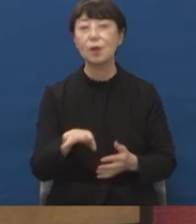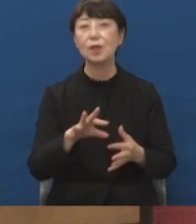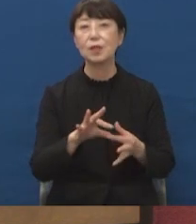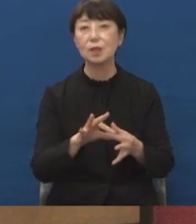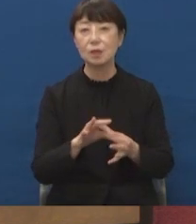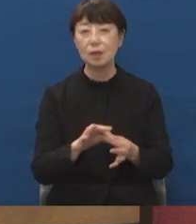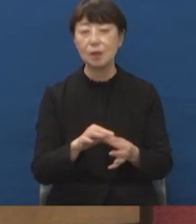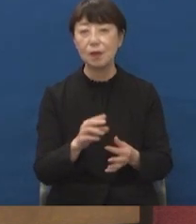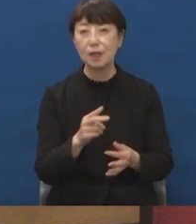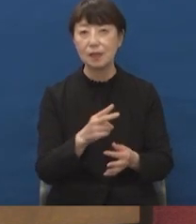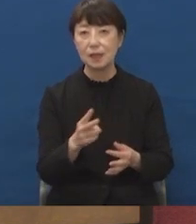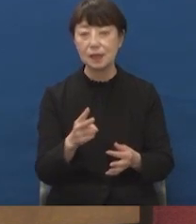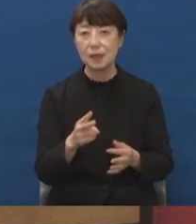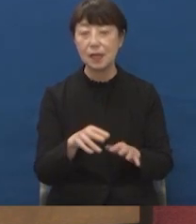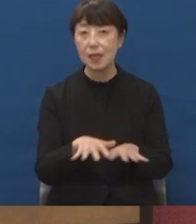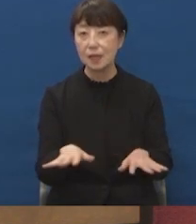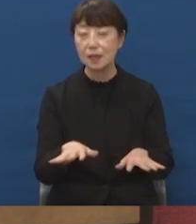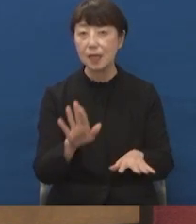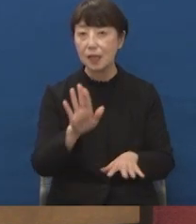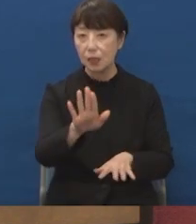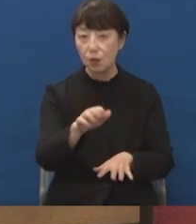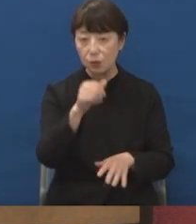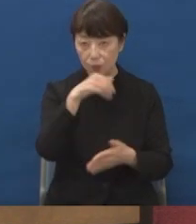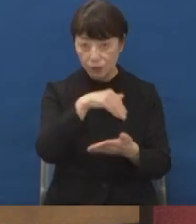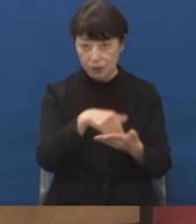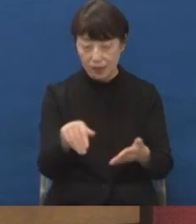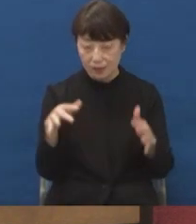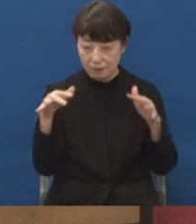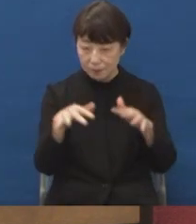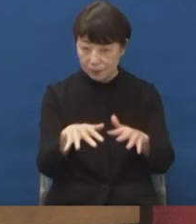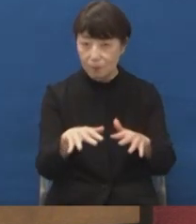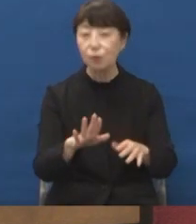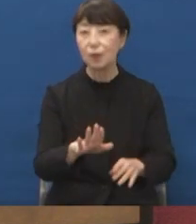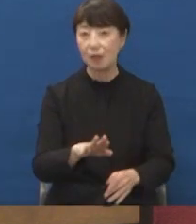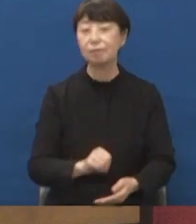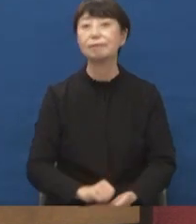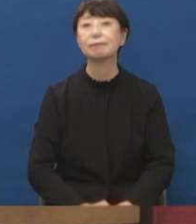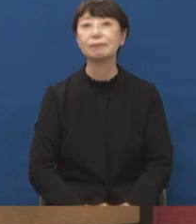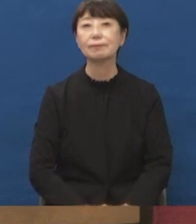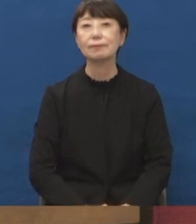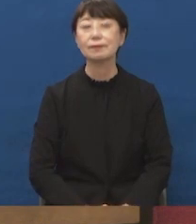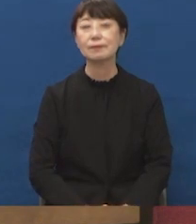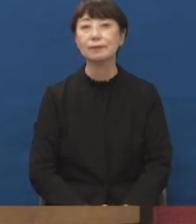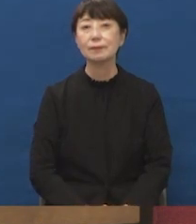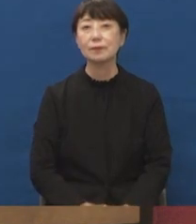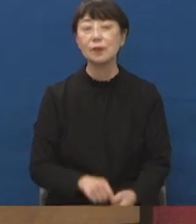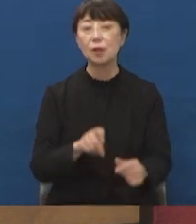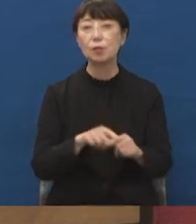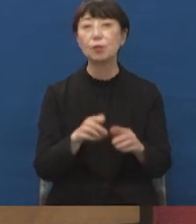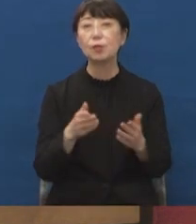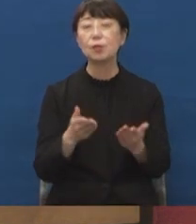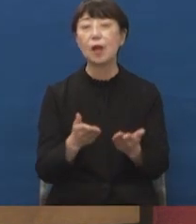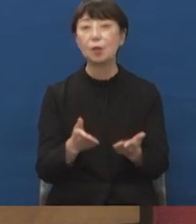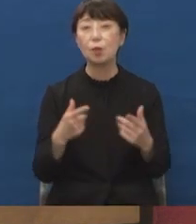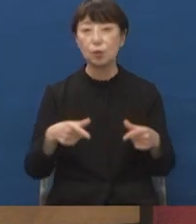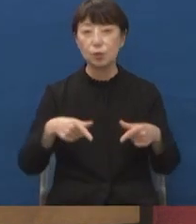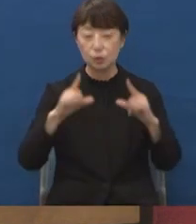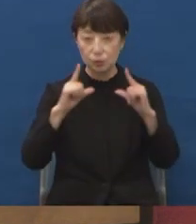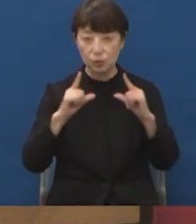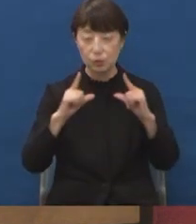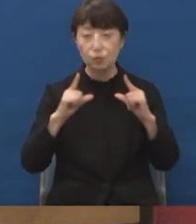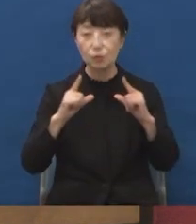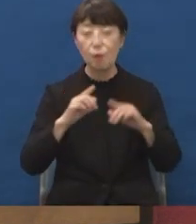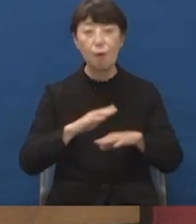編成以降の予算を注視してまいりたいと考えております。中学校給食の実施方式